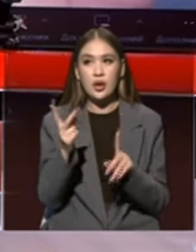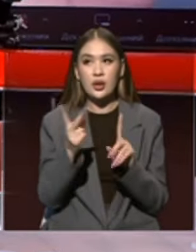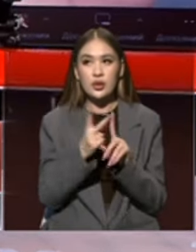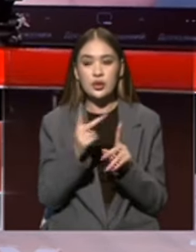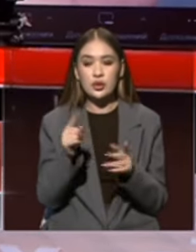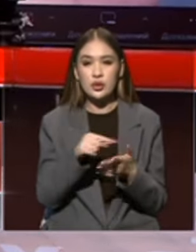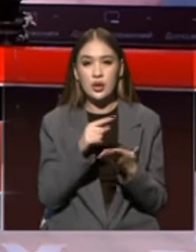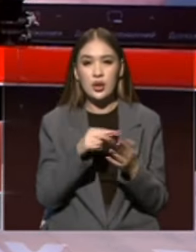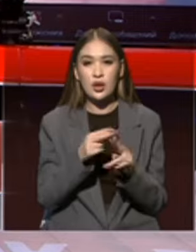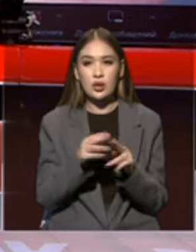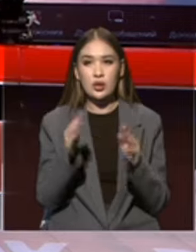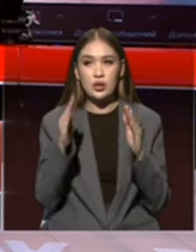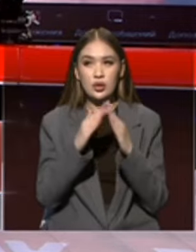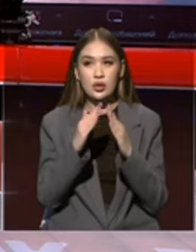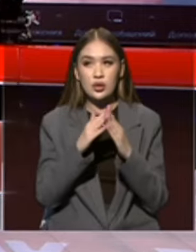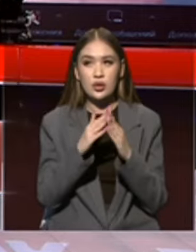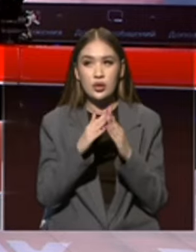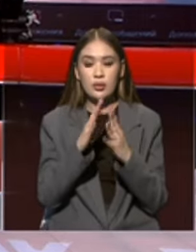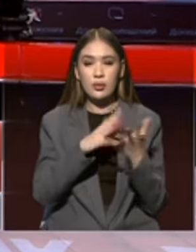Екінші сұрағымыз, үйімізді түгел басты,